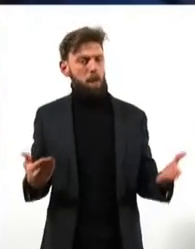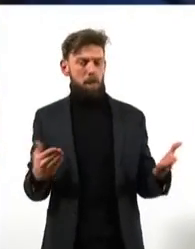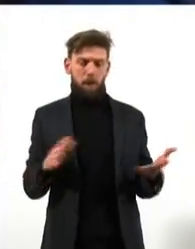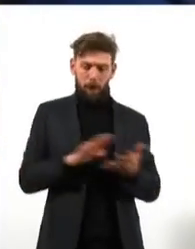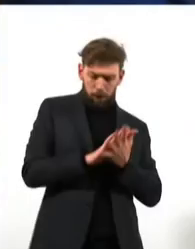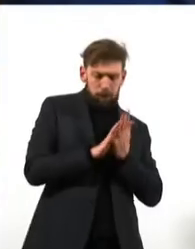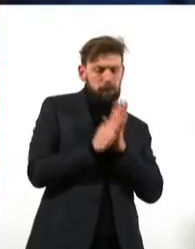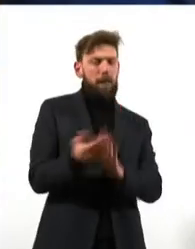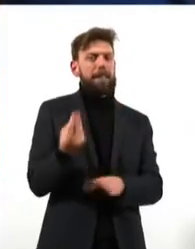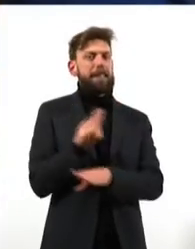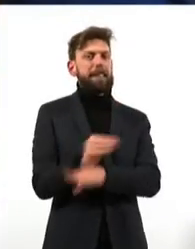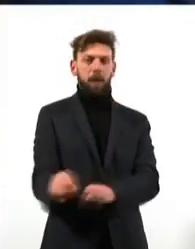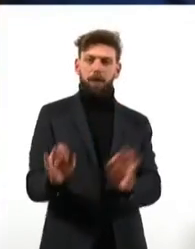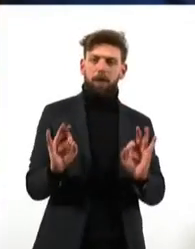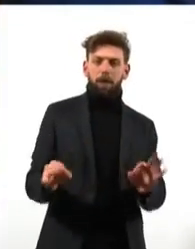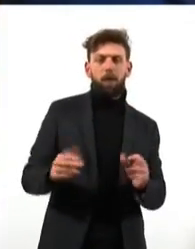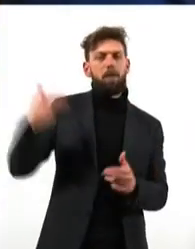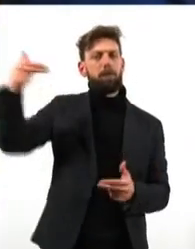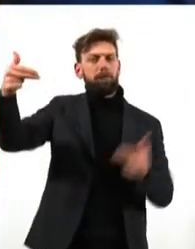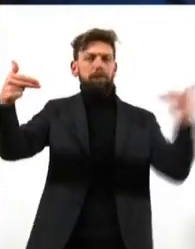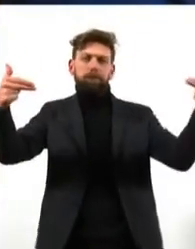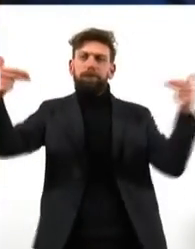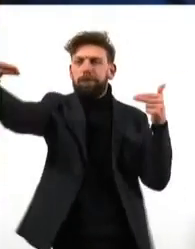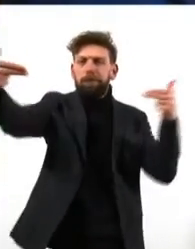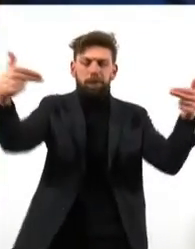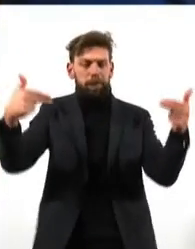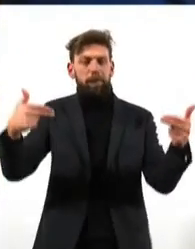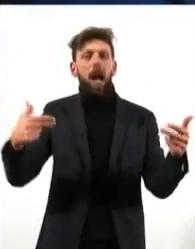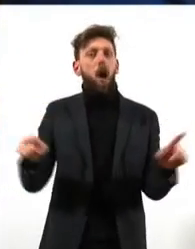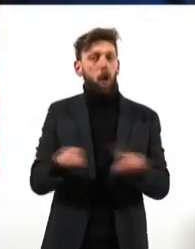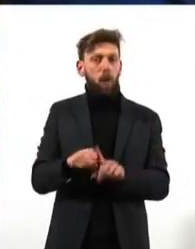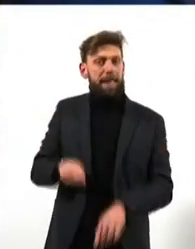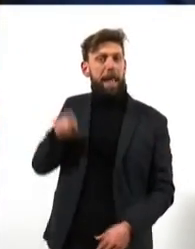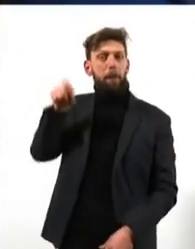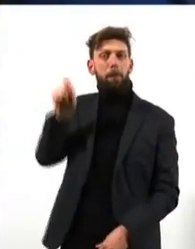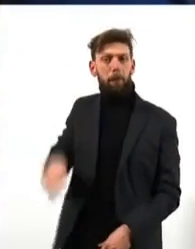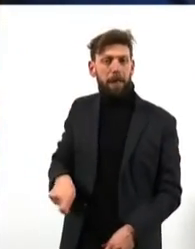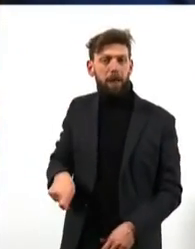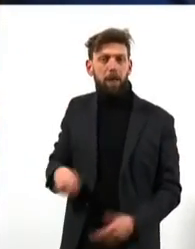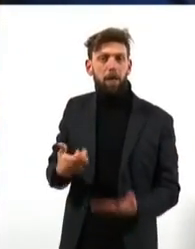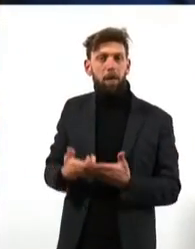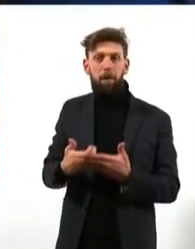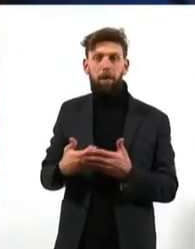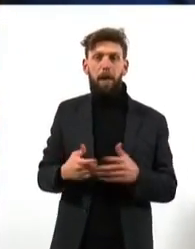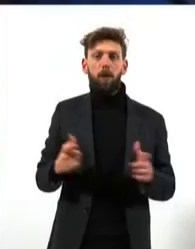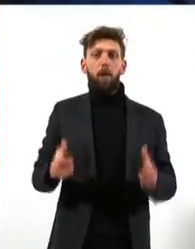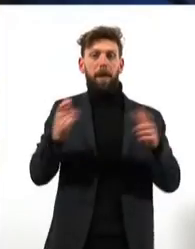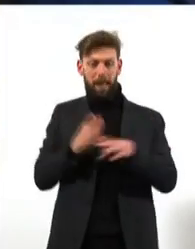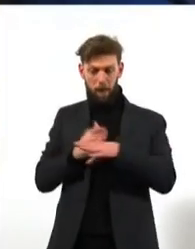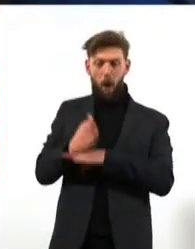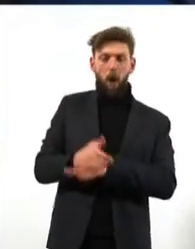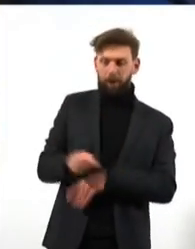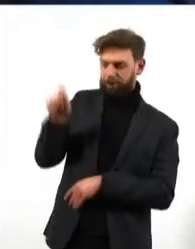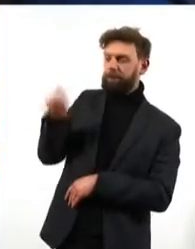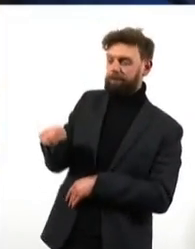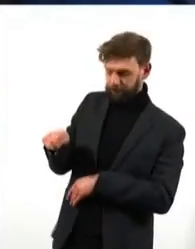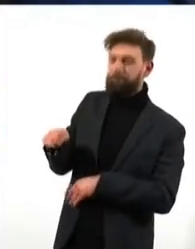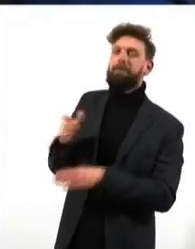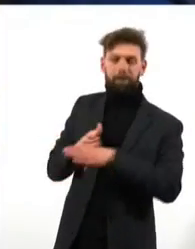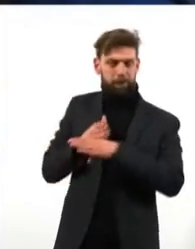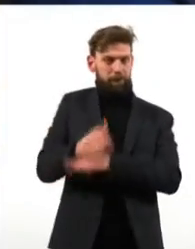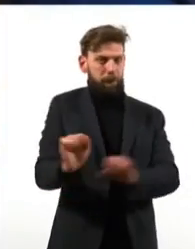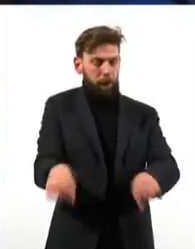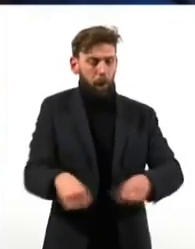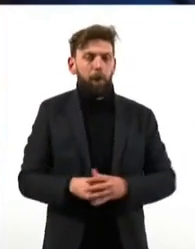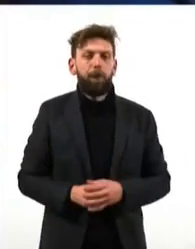lieux, ils ont mis des caméras un peu partout. Maintenant, on a des badges pour pouvoir rentrer dans nos bâtiments. Ils